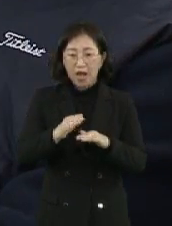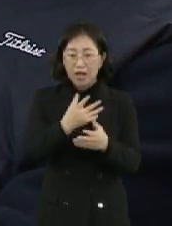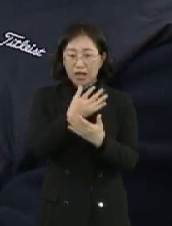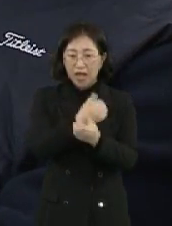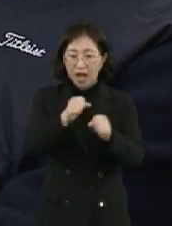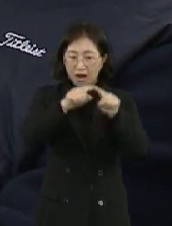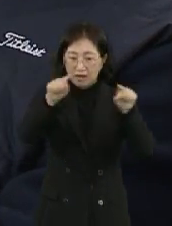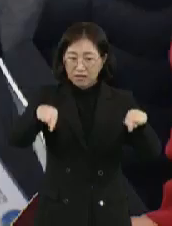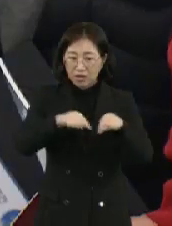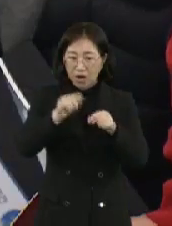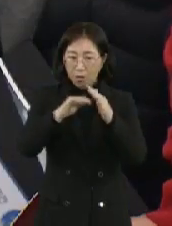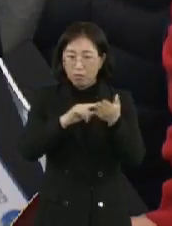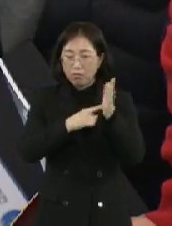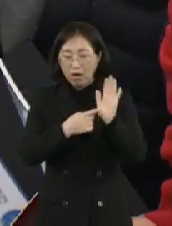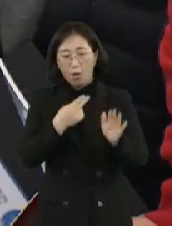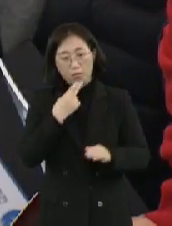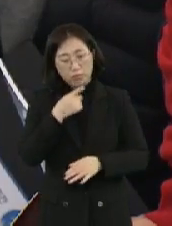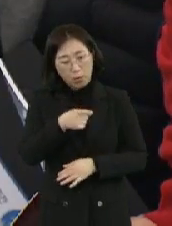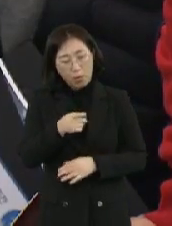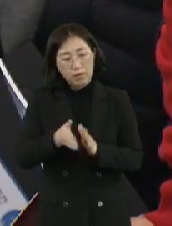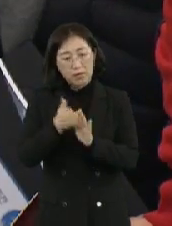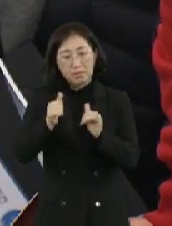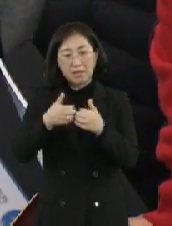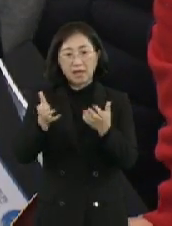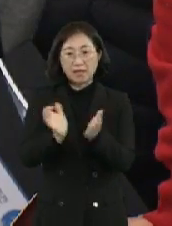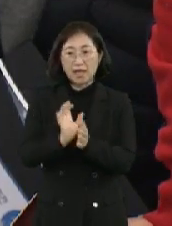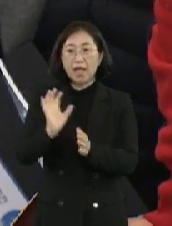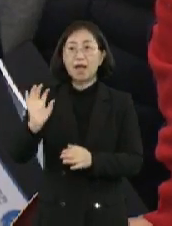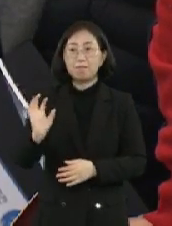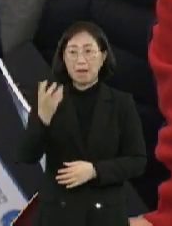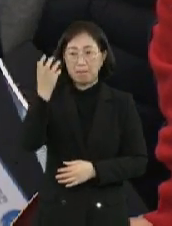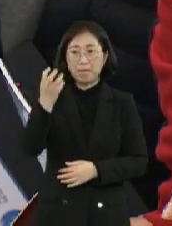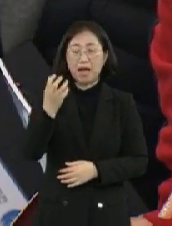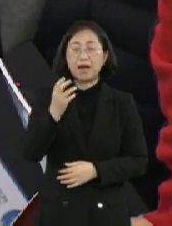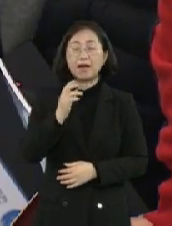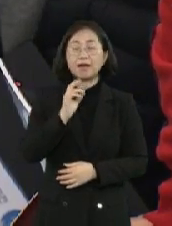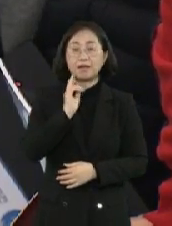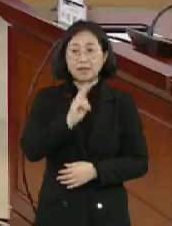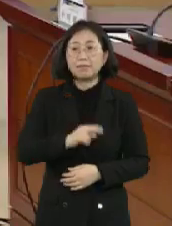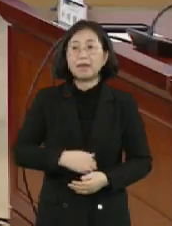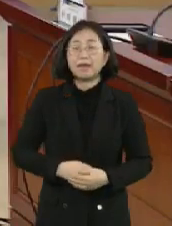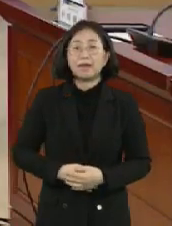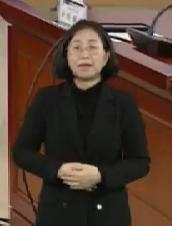공개되지 않고 있는 것에 대한 시민단체의 반발도 거센 상태입니다.